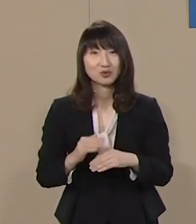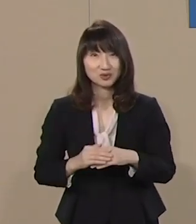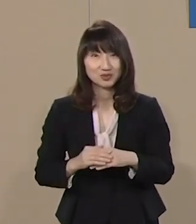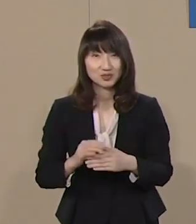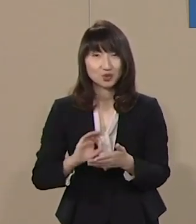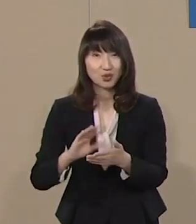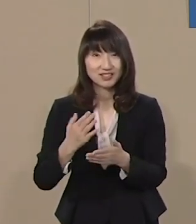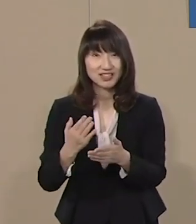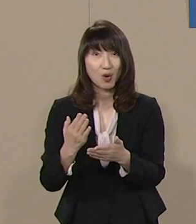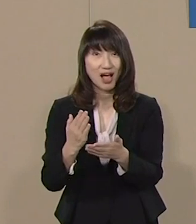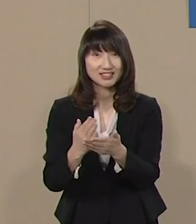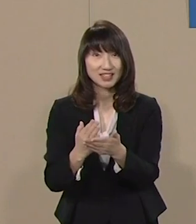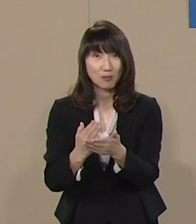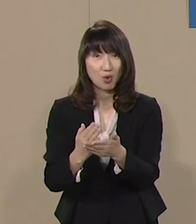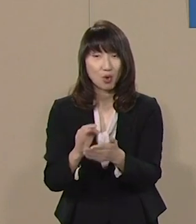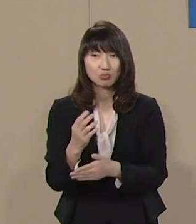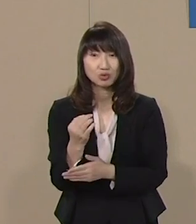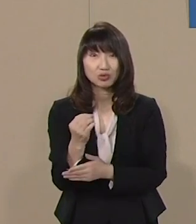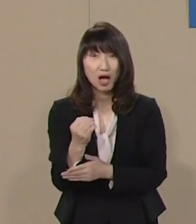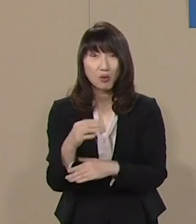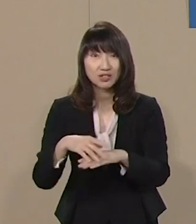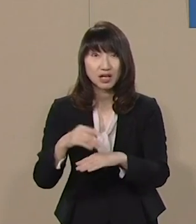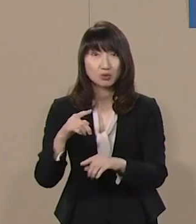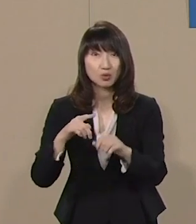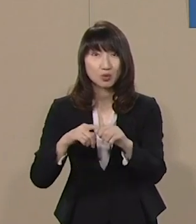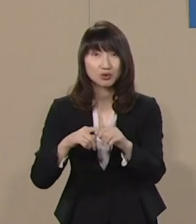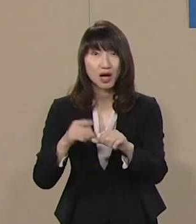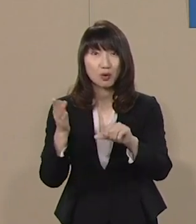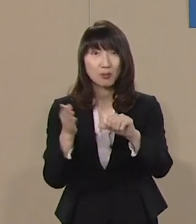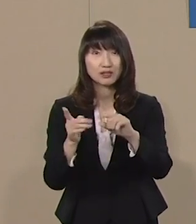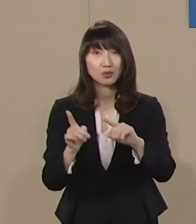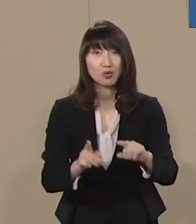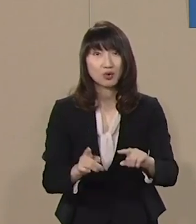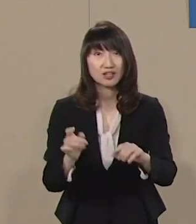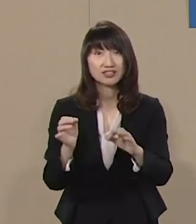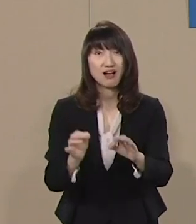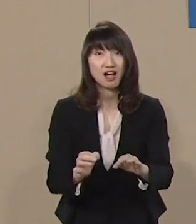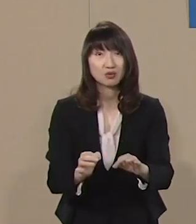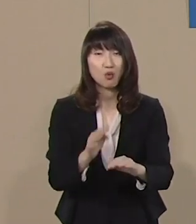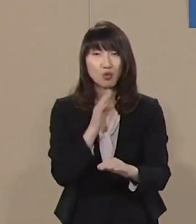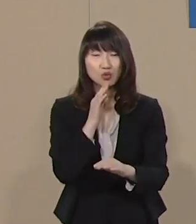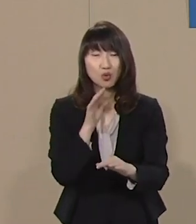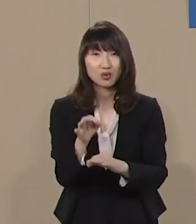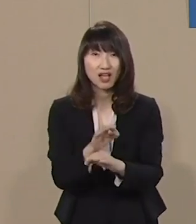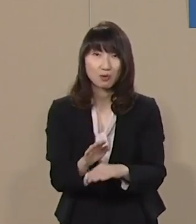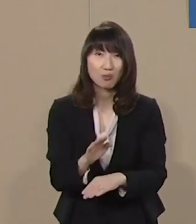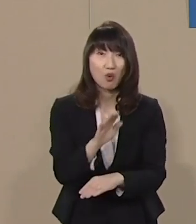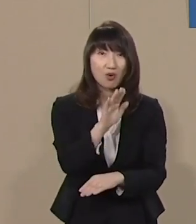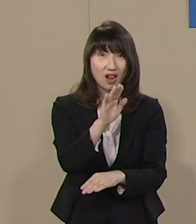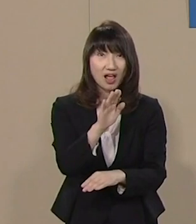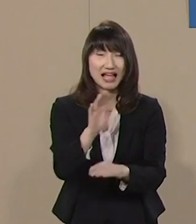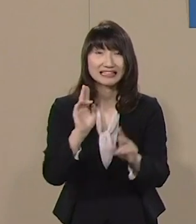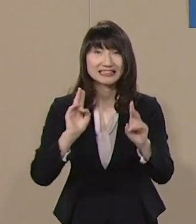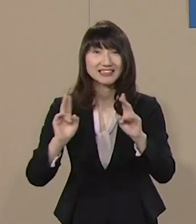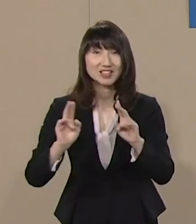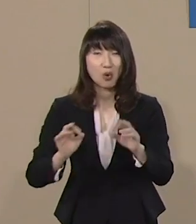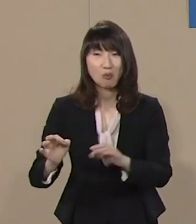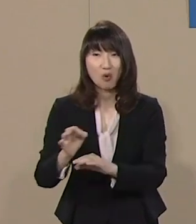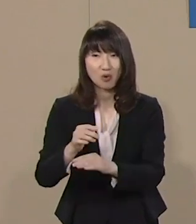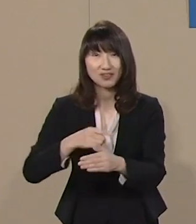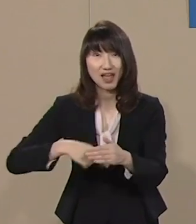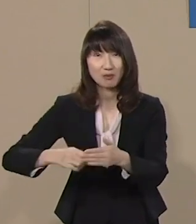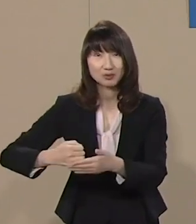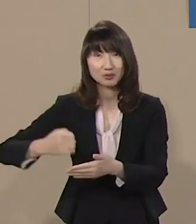廃止すれば物価は初年度5%下がる本物の攻撃がやってくるので企業も内部留保を投資に